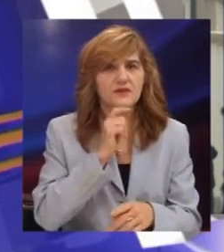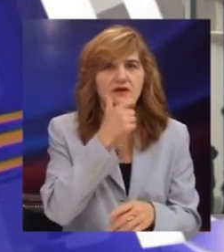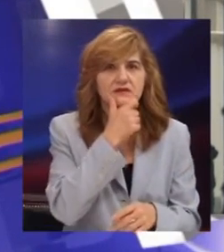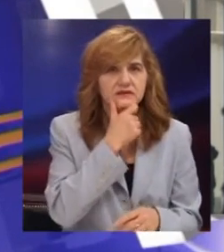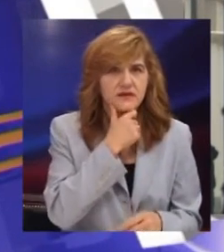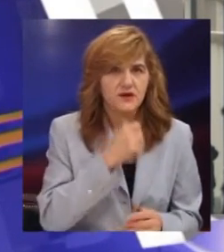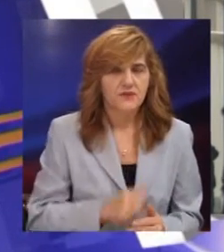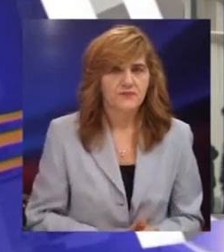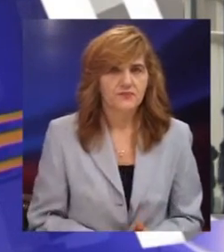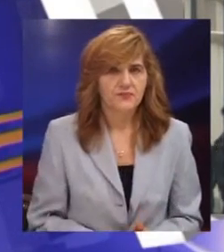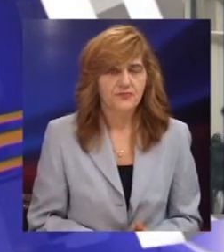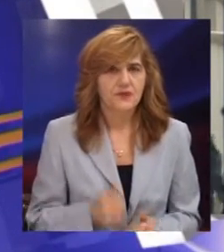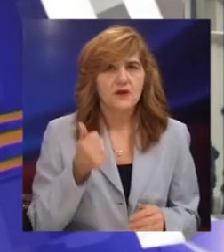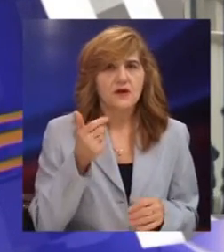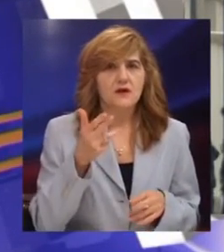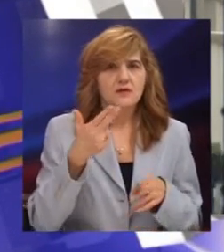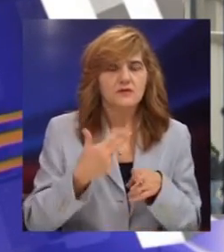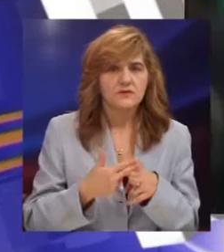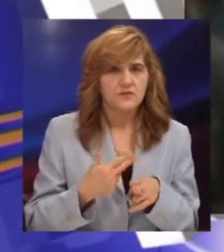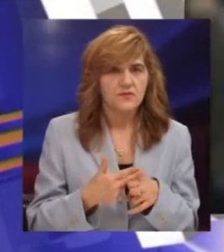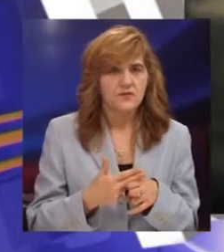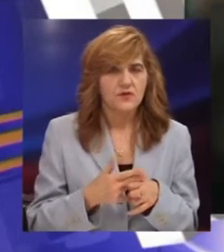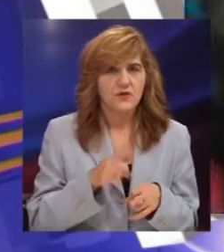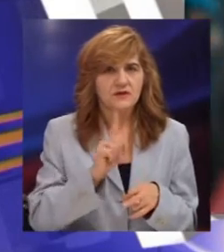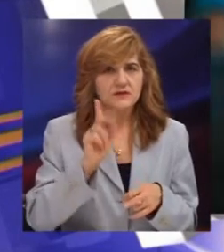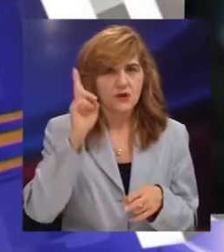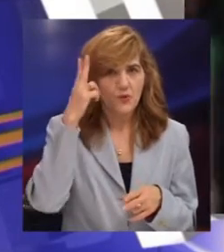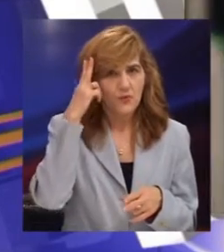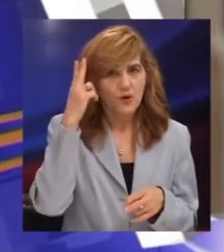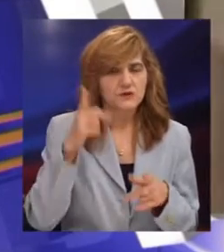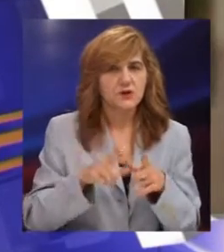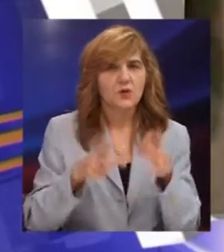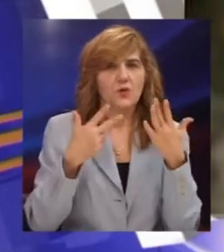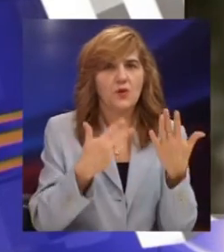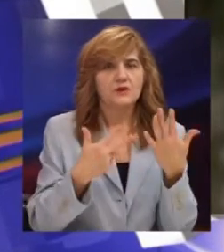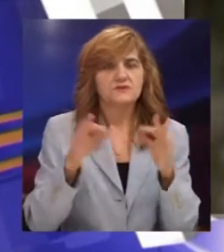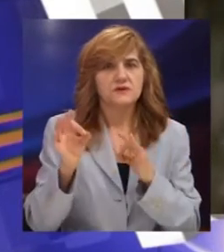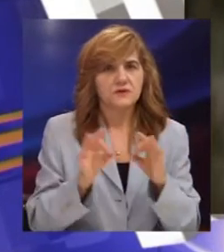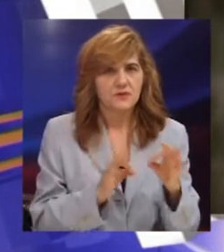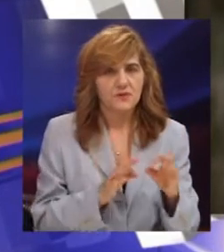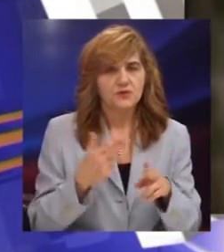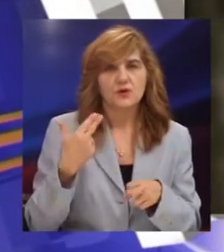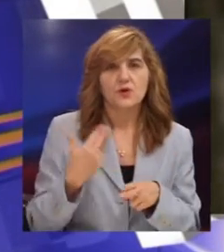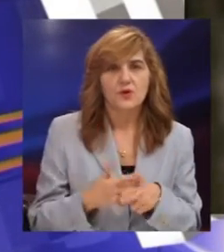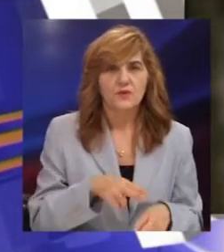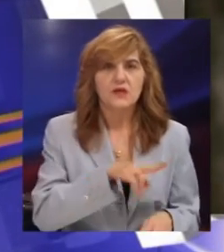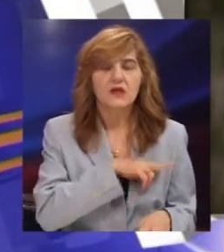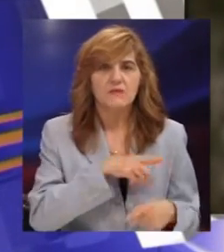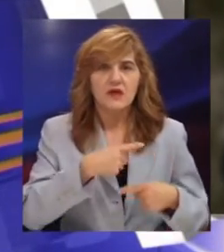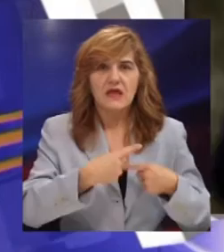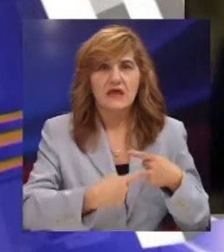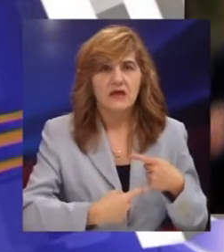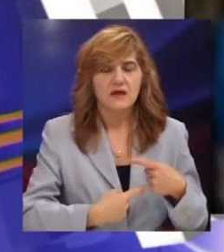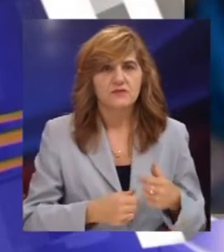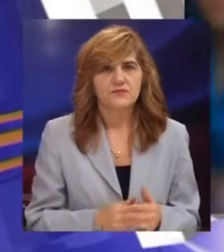populaciju. Iako za veliki broj retkih bolesti etiološki uzročnici nisu poznati, u 80% slučajeva oboljenje ima